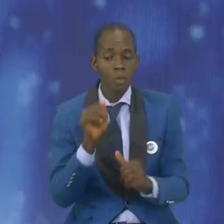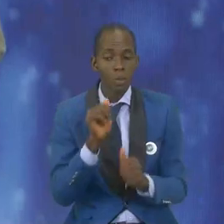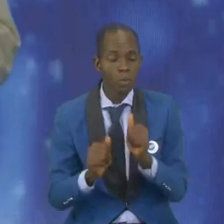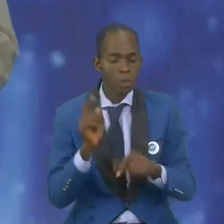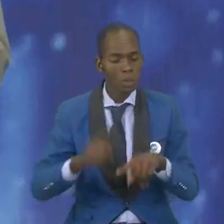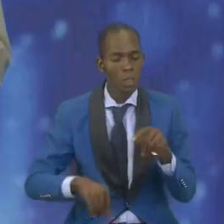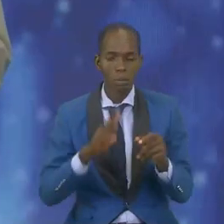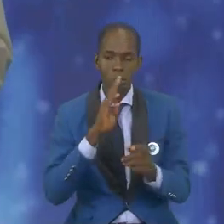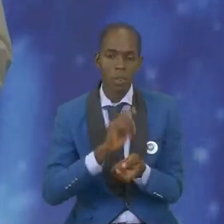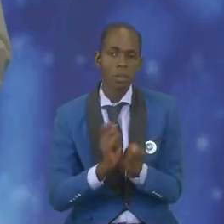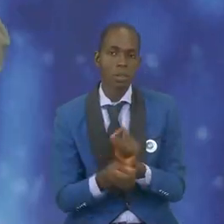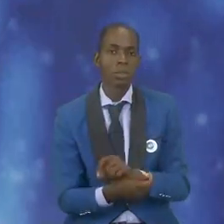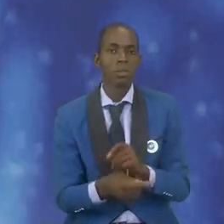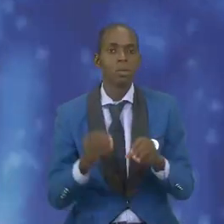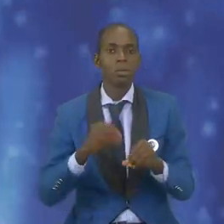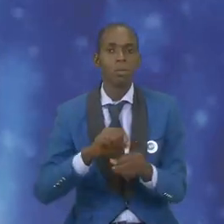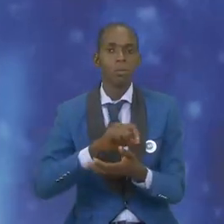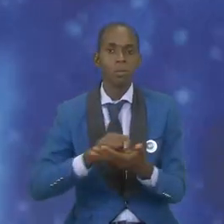qui est immuable.